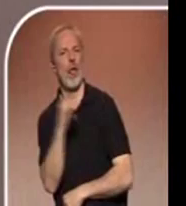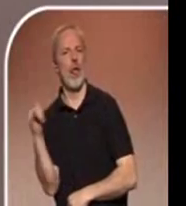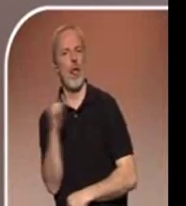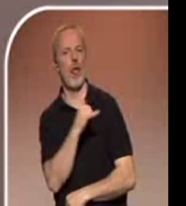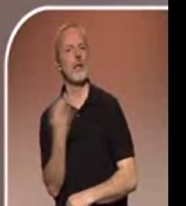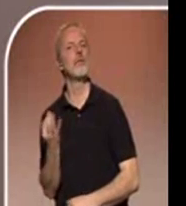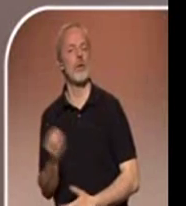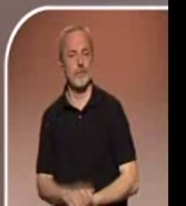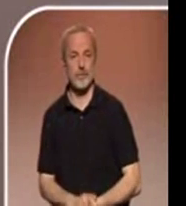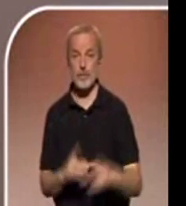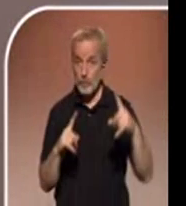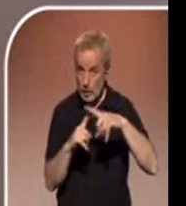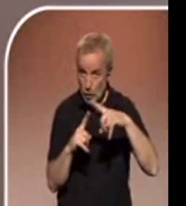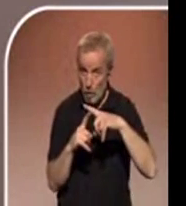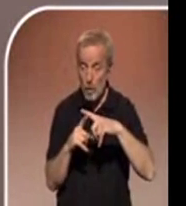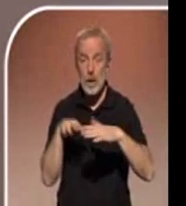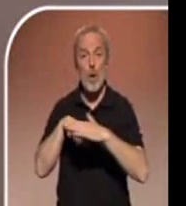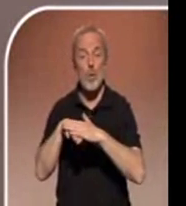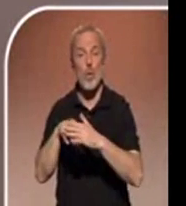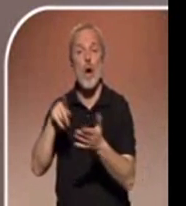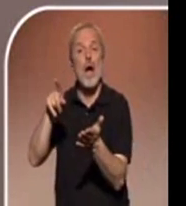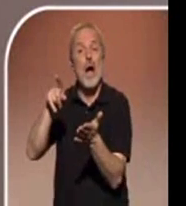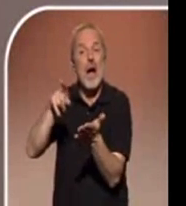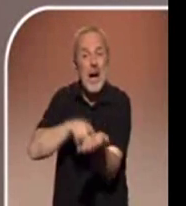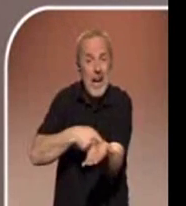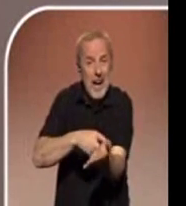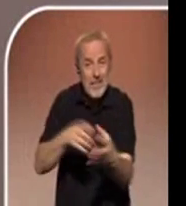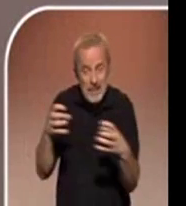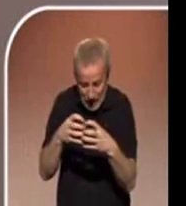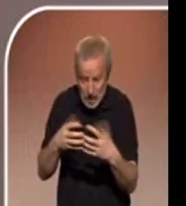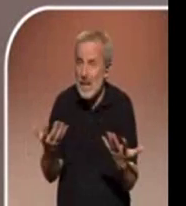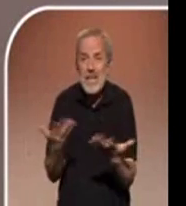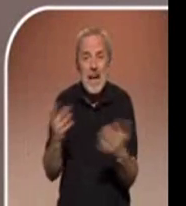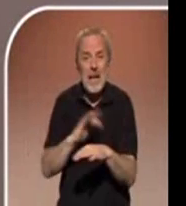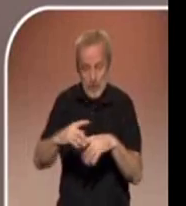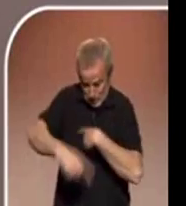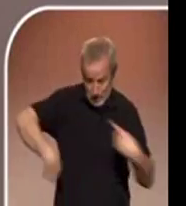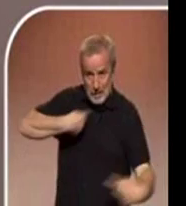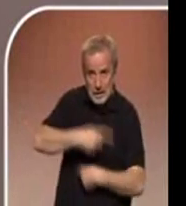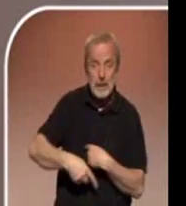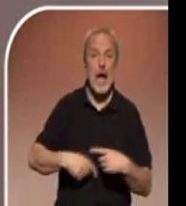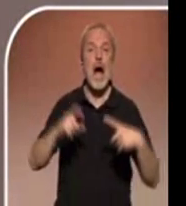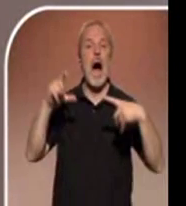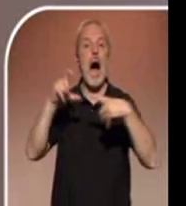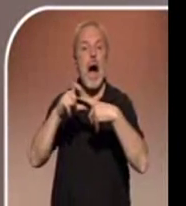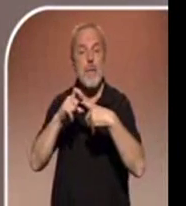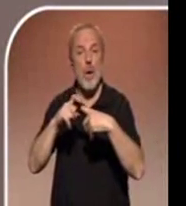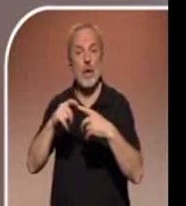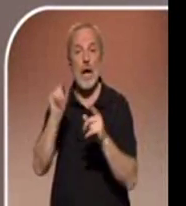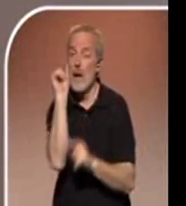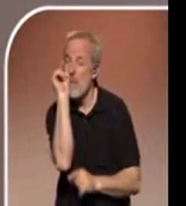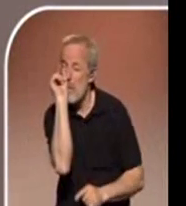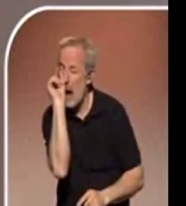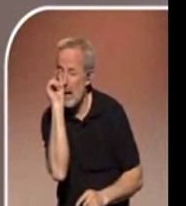trombóza je výraz pro tu krevní sraženinu kdekoliv teda v cévním systému a ta embolie znamená, že část nebo